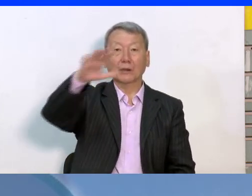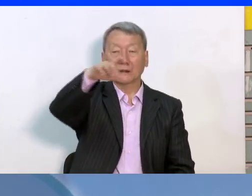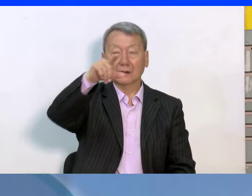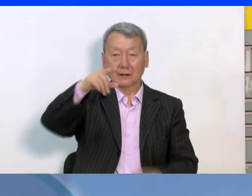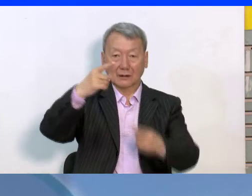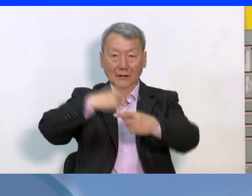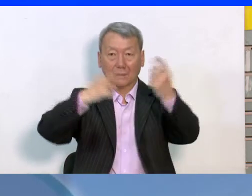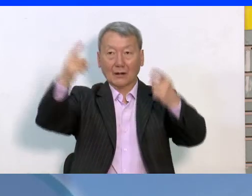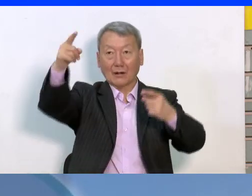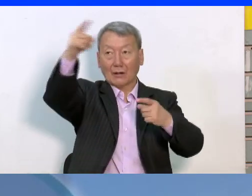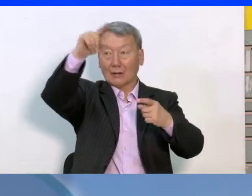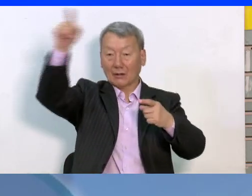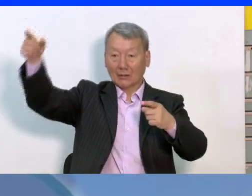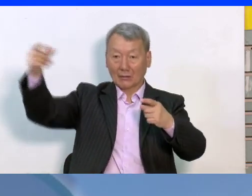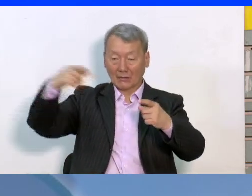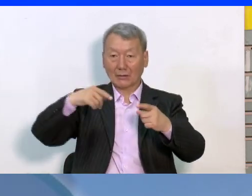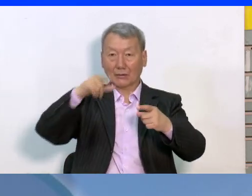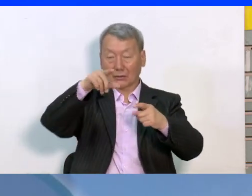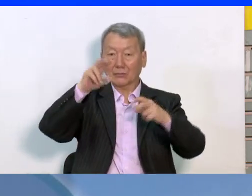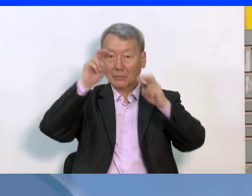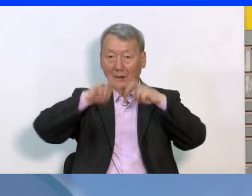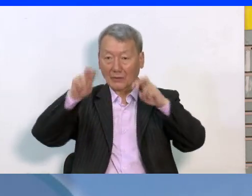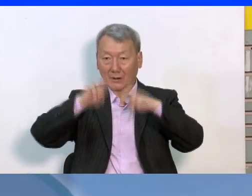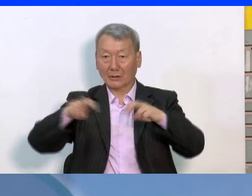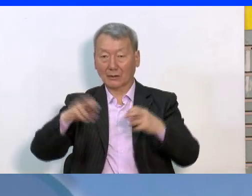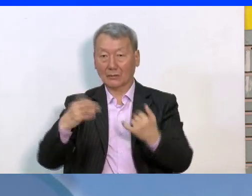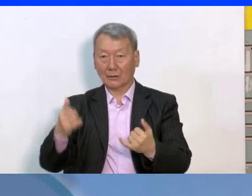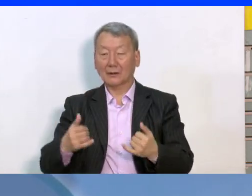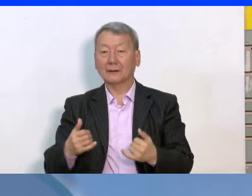ара пунктунан өткөндөрдөн аныкталып атат бүгүнкү күндө.